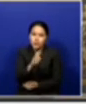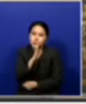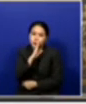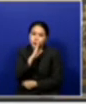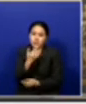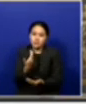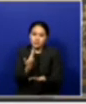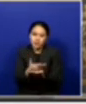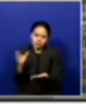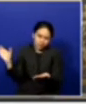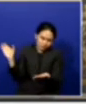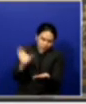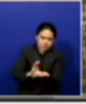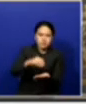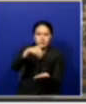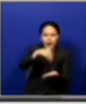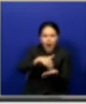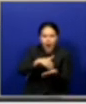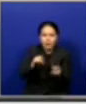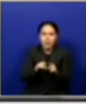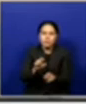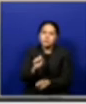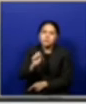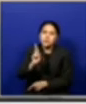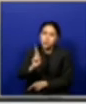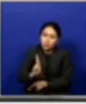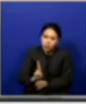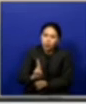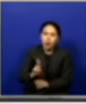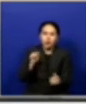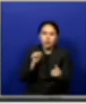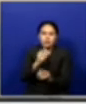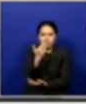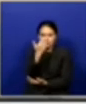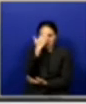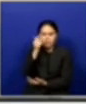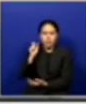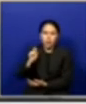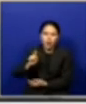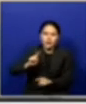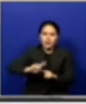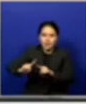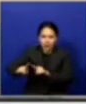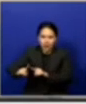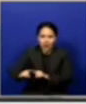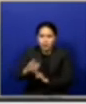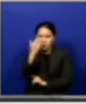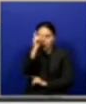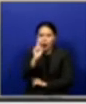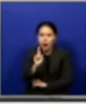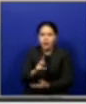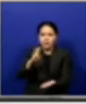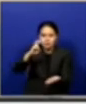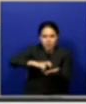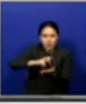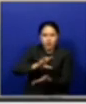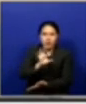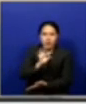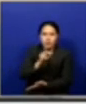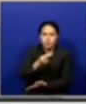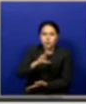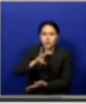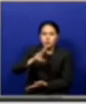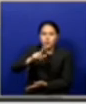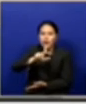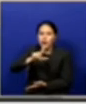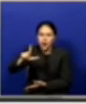ไม่ว่านะครับกรณีสำรองจ่ายเนี่ยกรณีฉุกเฉินหรือจำเป็นเพราะเราก็อนุมัติให้ไปแล้ว 96,000 ล้านตรวจสอบไปดูท่าน